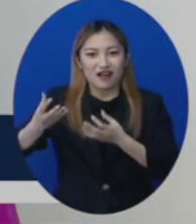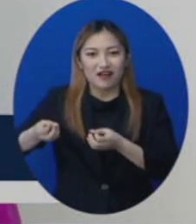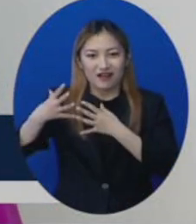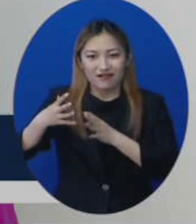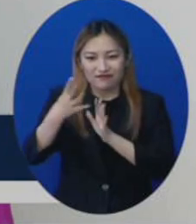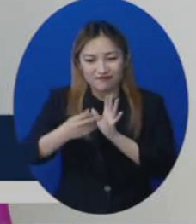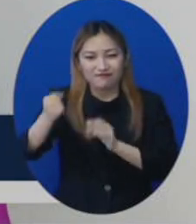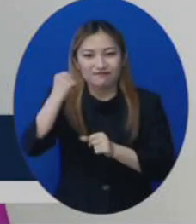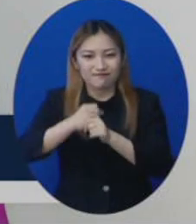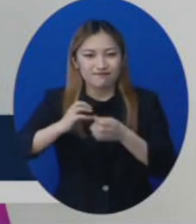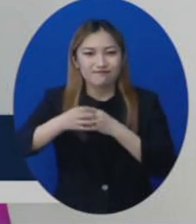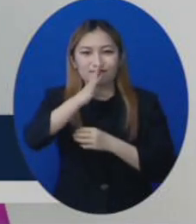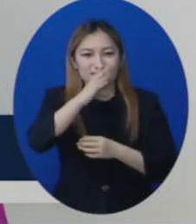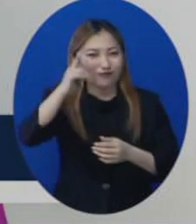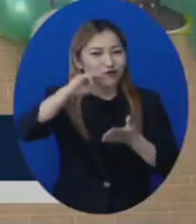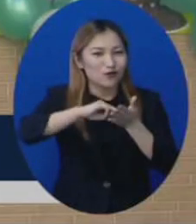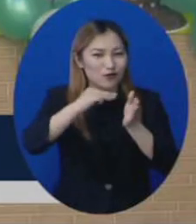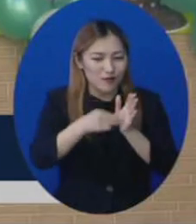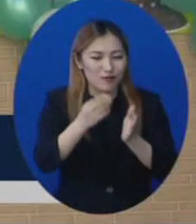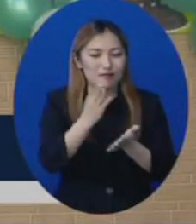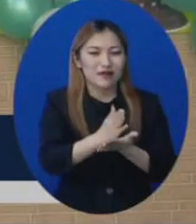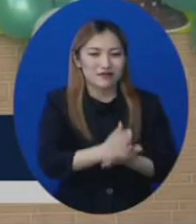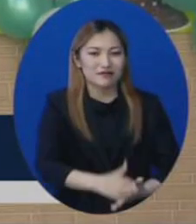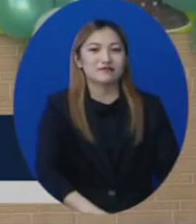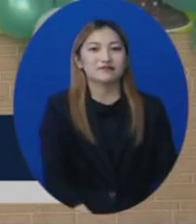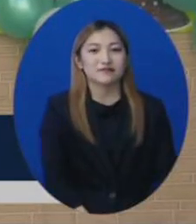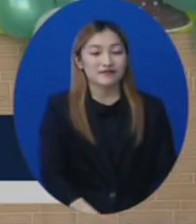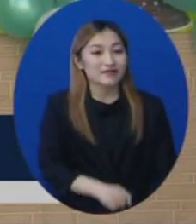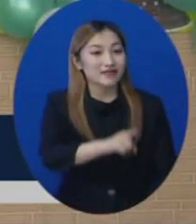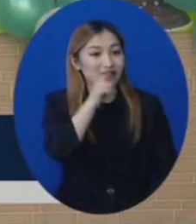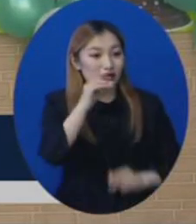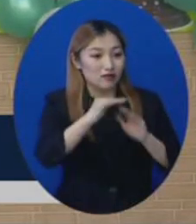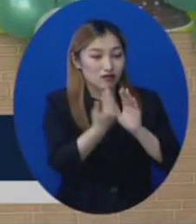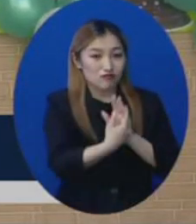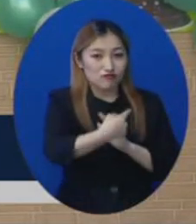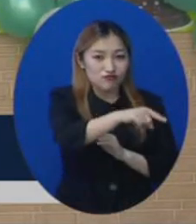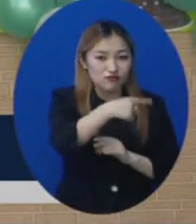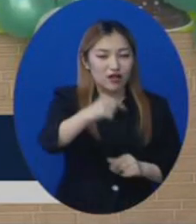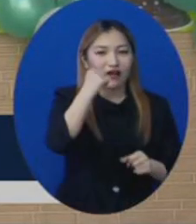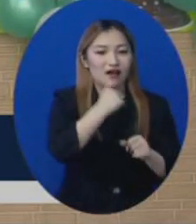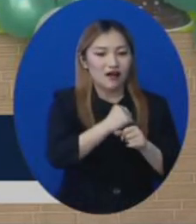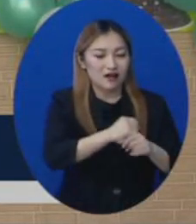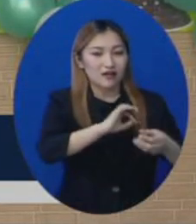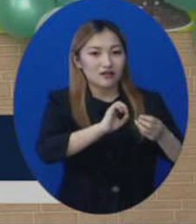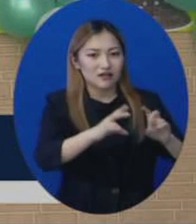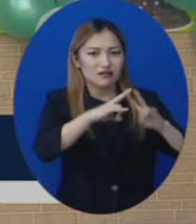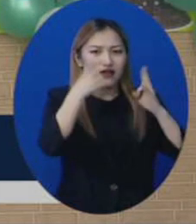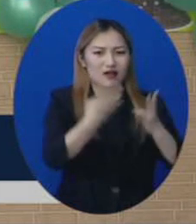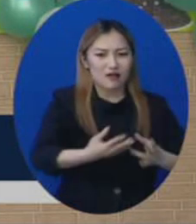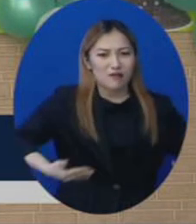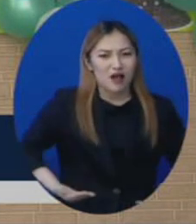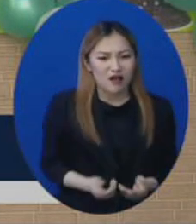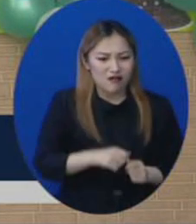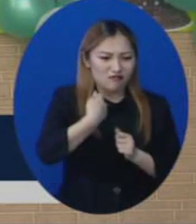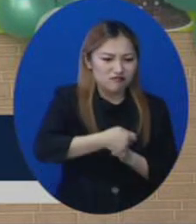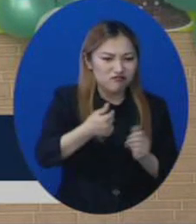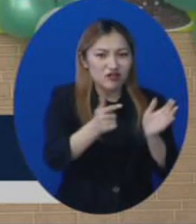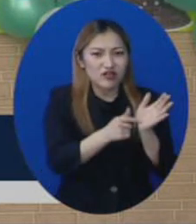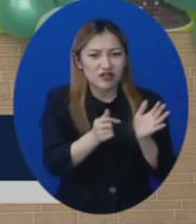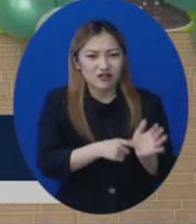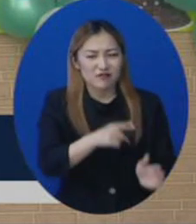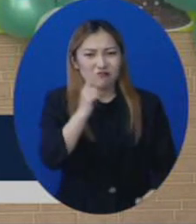хэрэгжүүлж ажиллах юм ажиллах хөлт ажиллаж байгаа. Залуу гэр бүлүүдийн хувьд ажил хөдөлмөр эрхлэгч нийгмийн хандлагын баталгааг хангахад хамгийн ихээр тулгамддаг